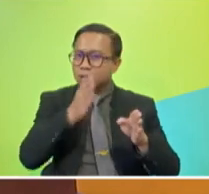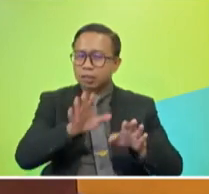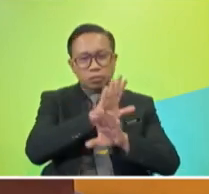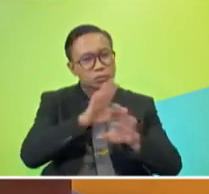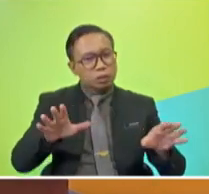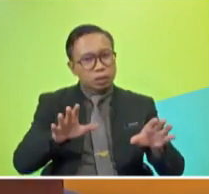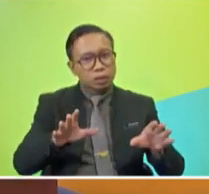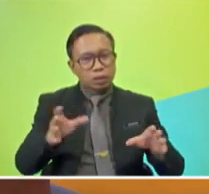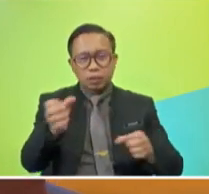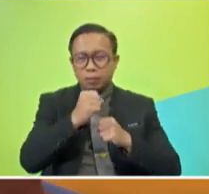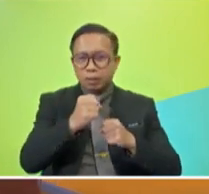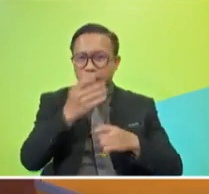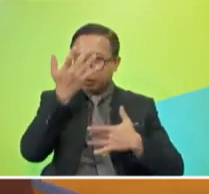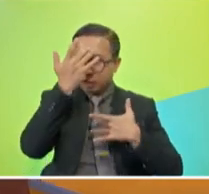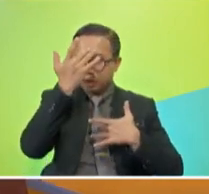jijangkitia